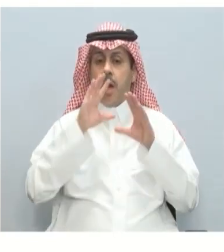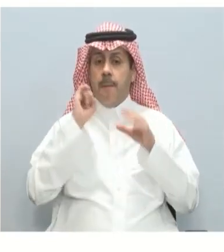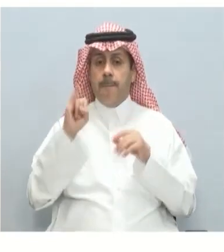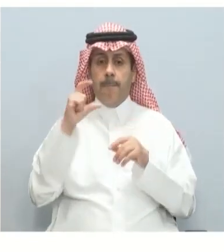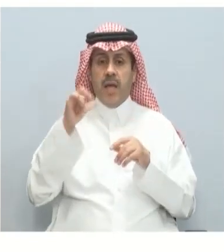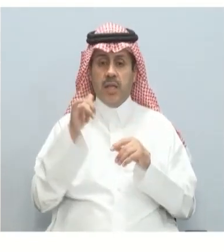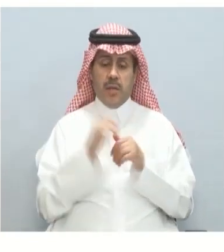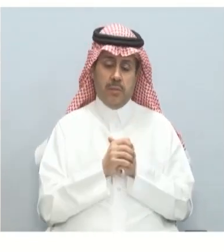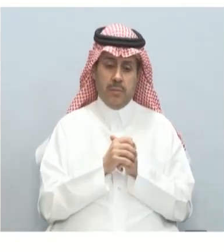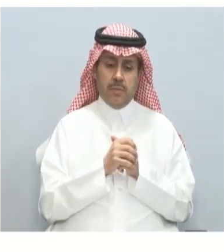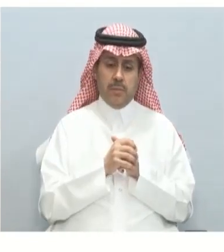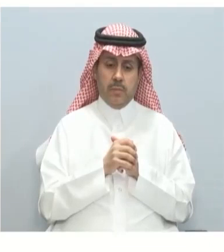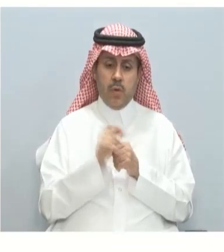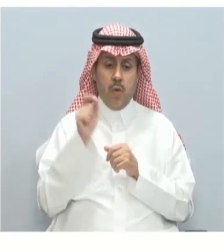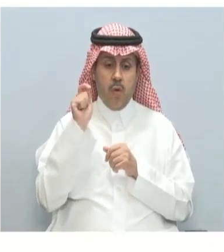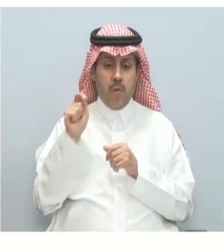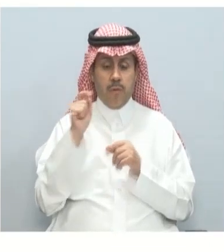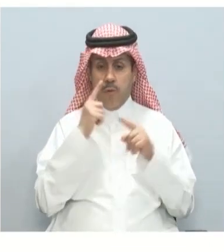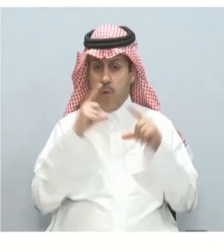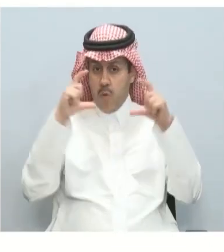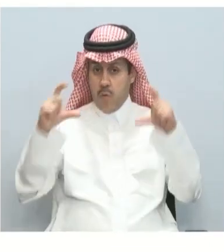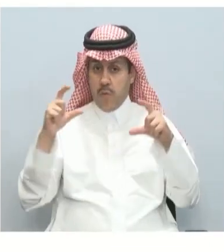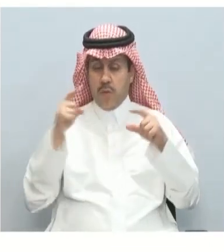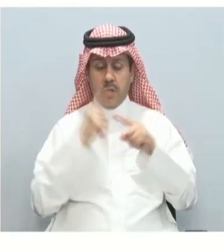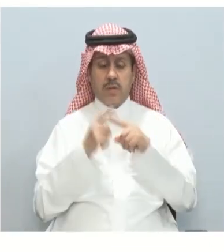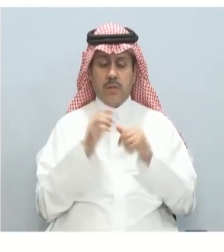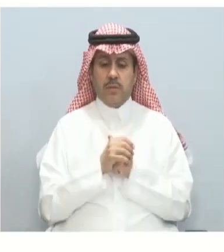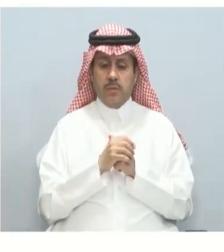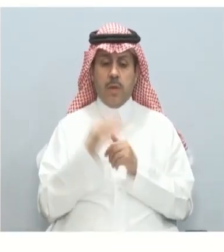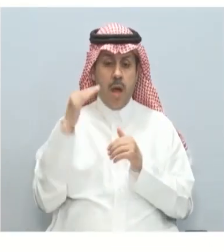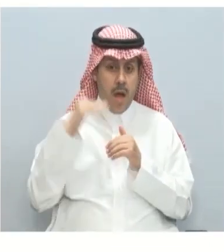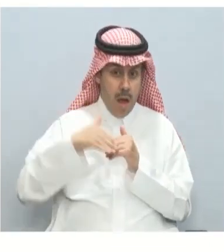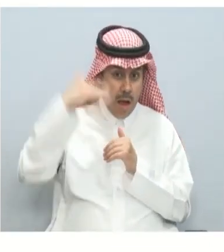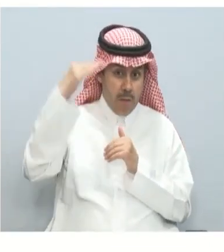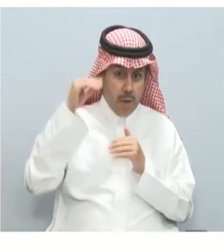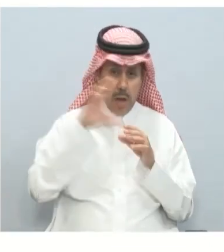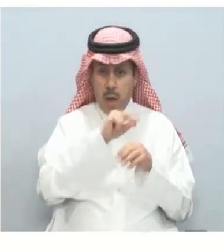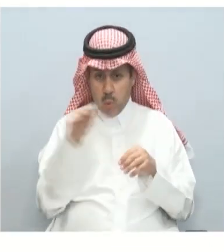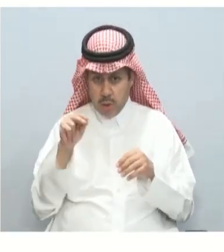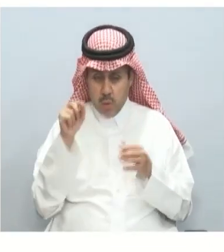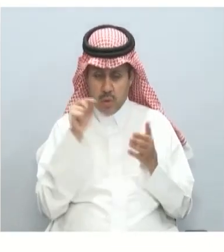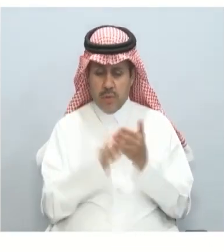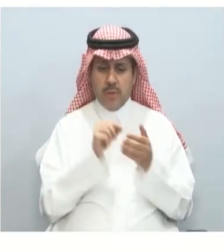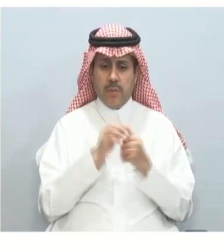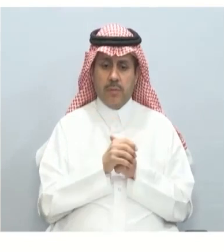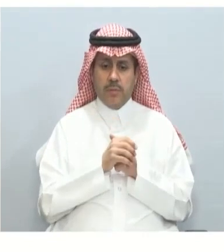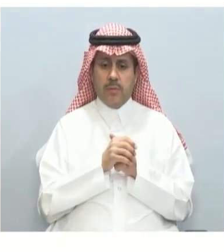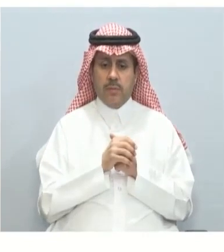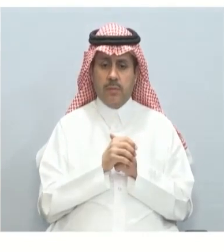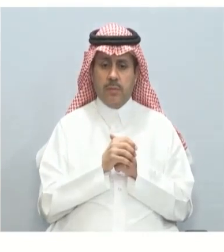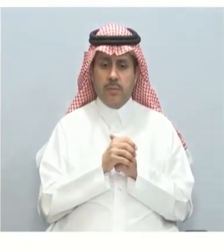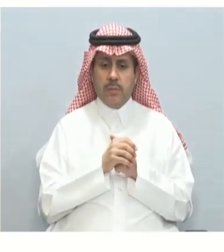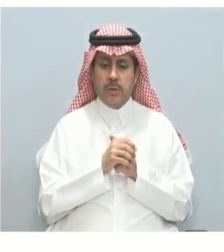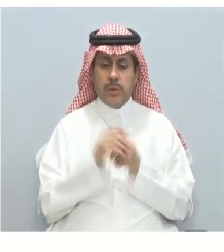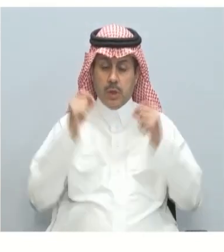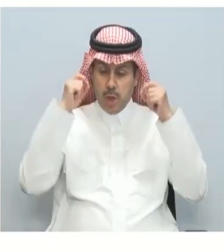اف اوف اكس كل اف اوف اكس بحيث ان افف اكس اكبر او يساوي صفرا طيب